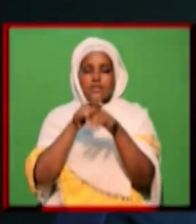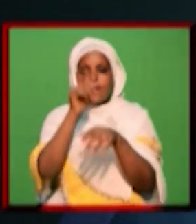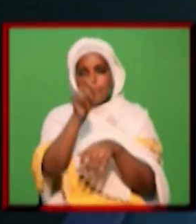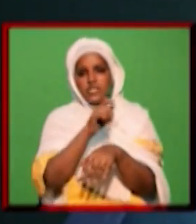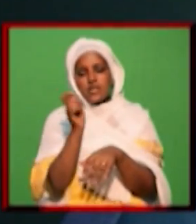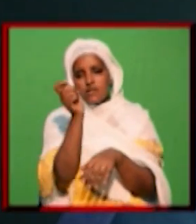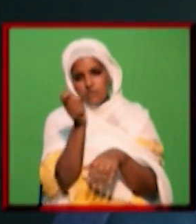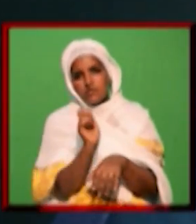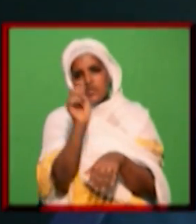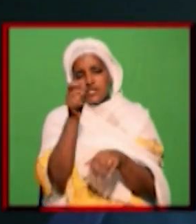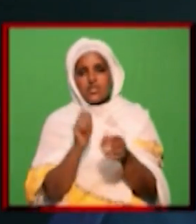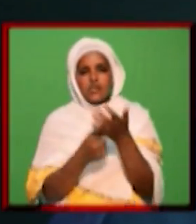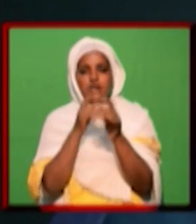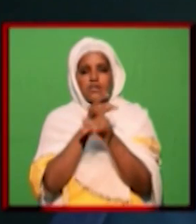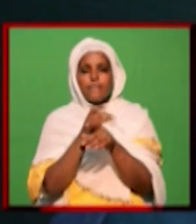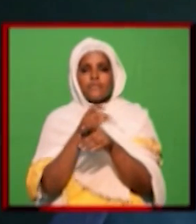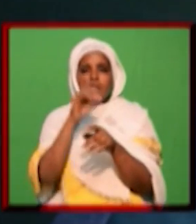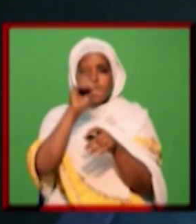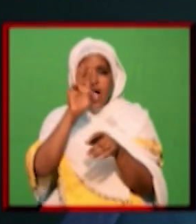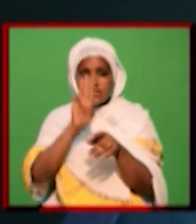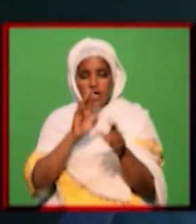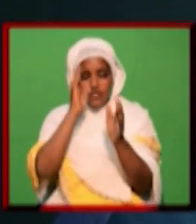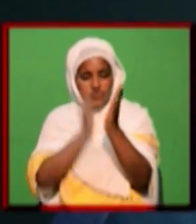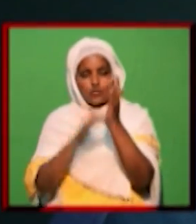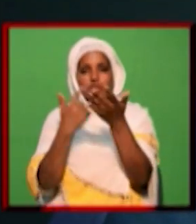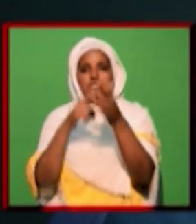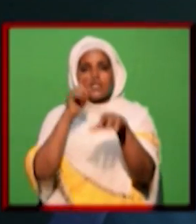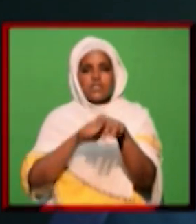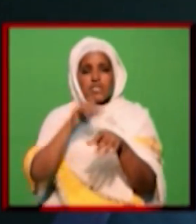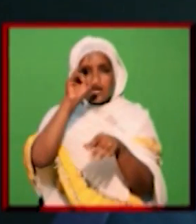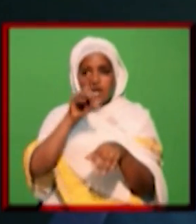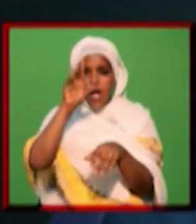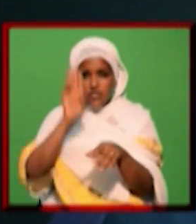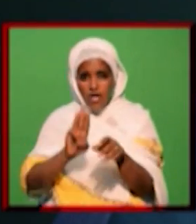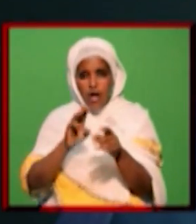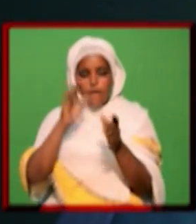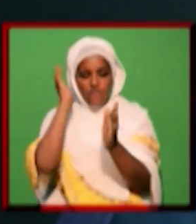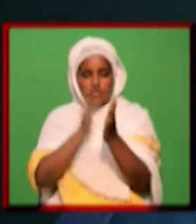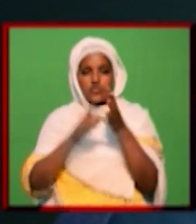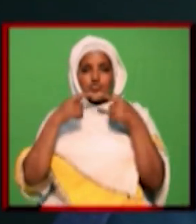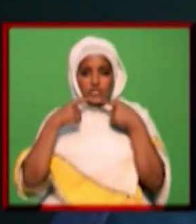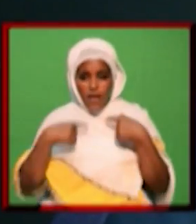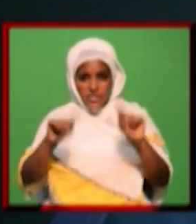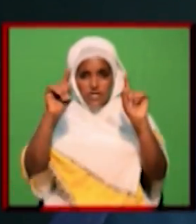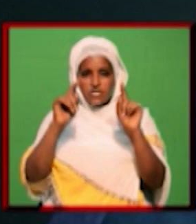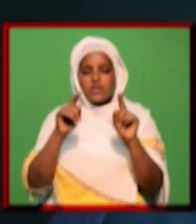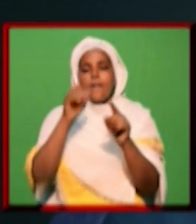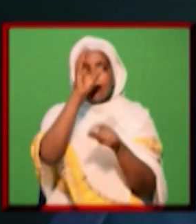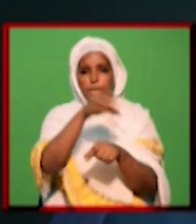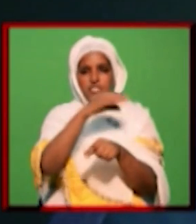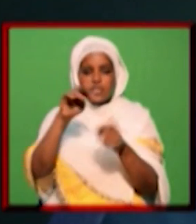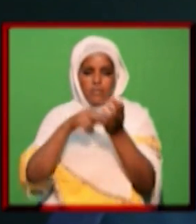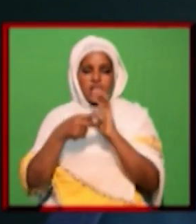መስቀል ይሳለማል። ካሳው የተፈጸመው ያን ጊዜ ነው። የካሳው መፈጸሙን ሲያበስር መስቀል የምስራች